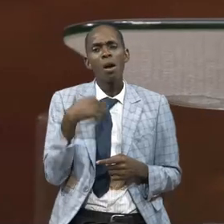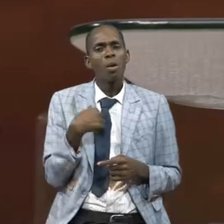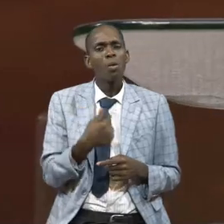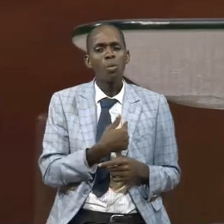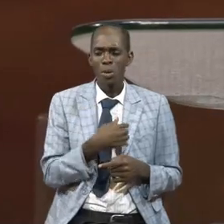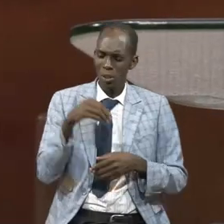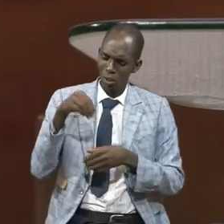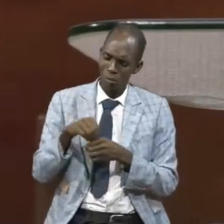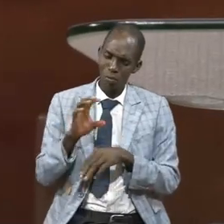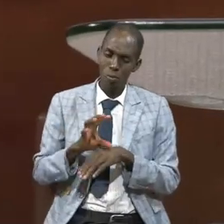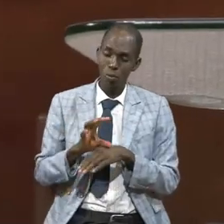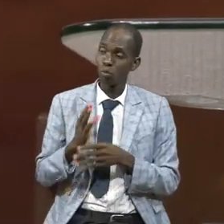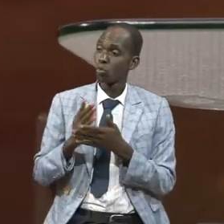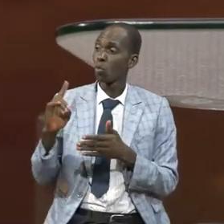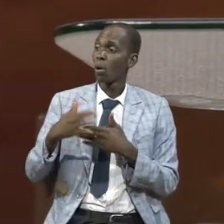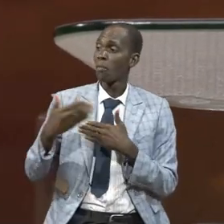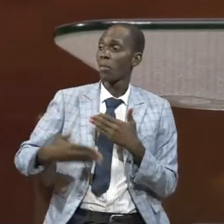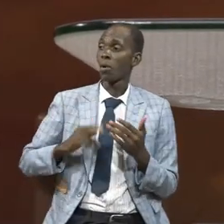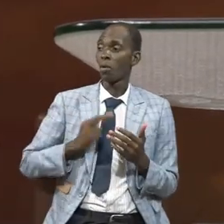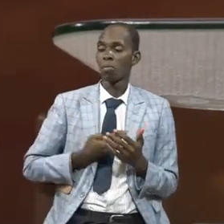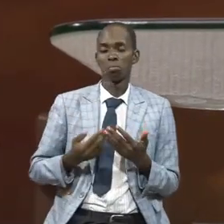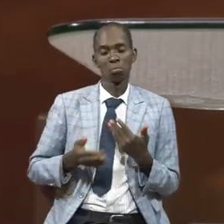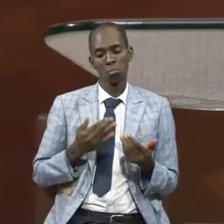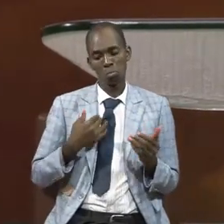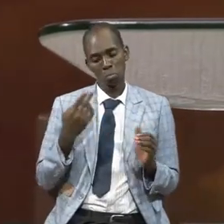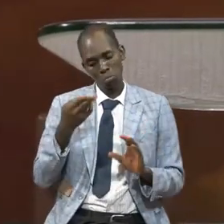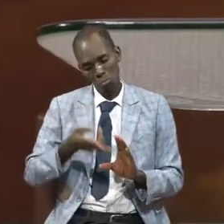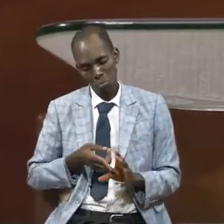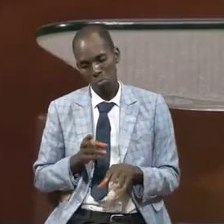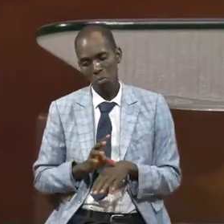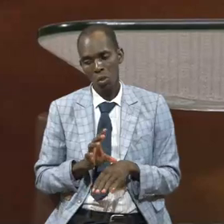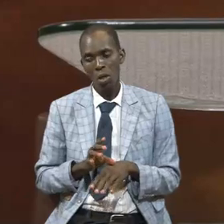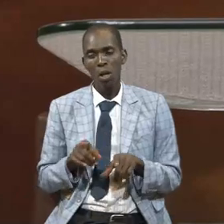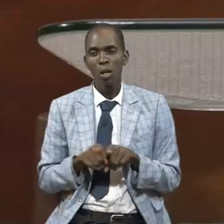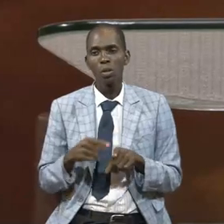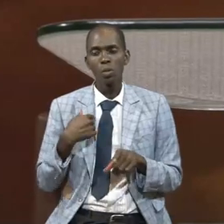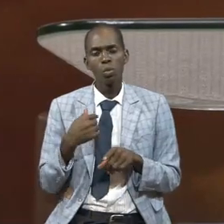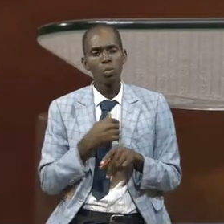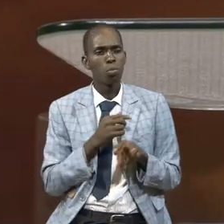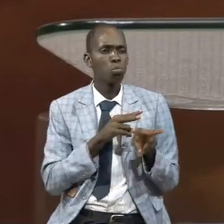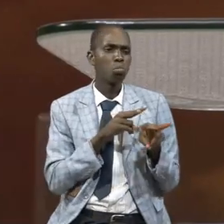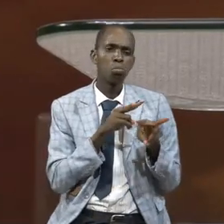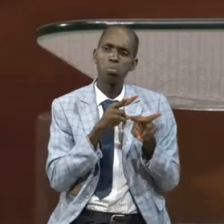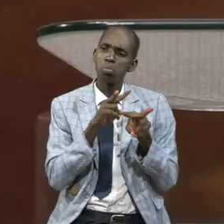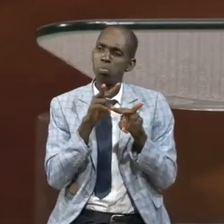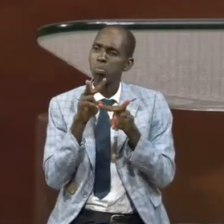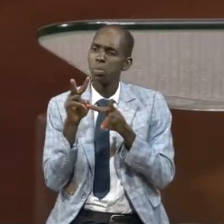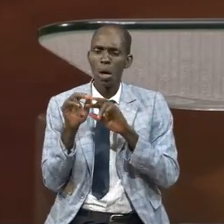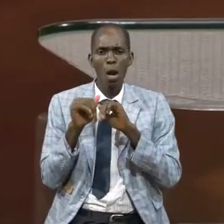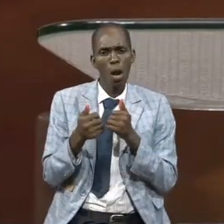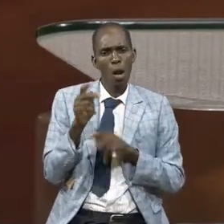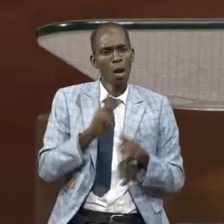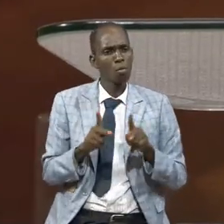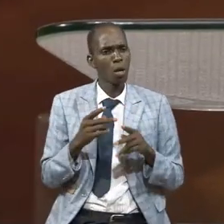sommes seulement à l'église? Nous sommes invités, nous sommes entrés. Et puis, comme on voit comment les gens dans